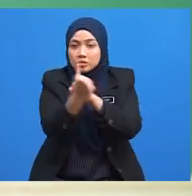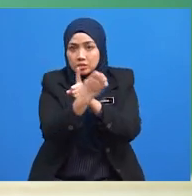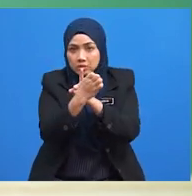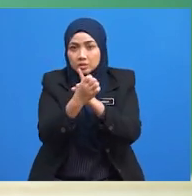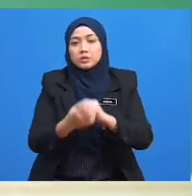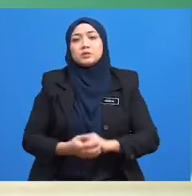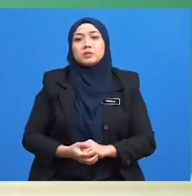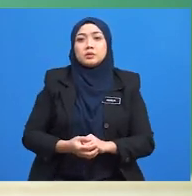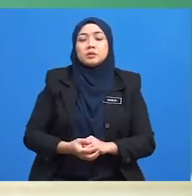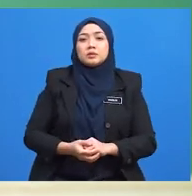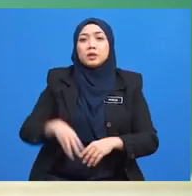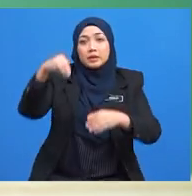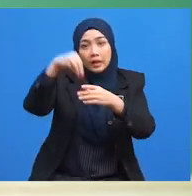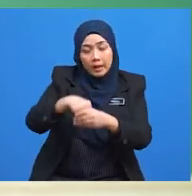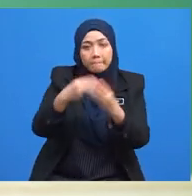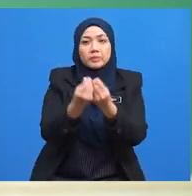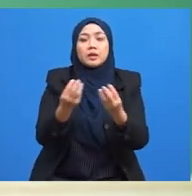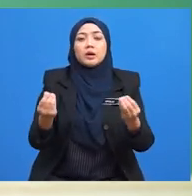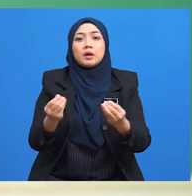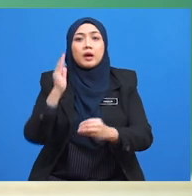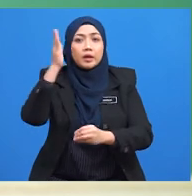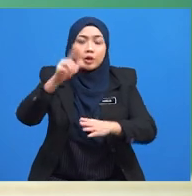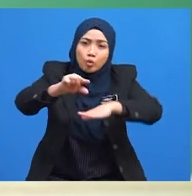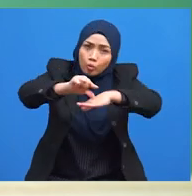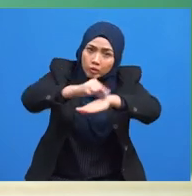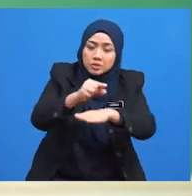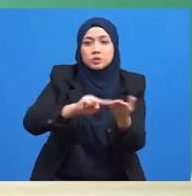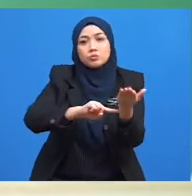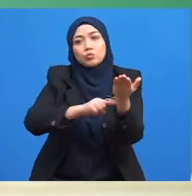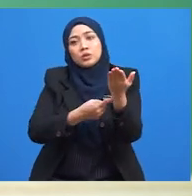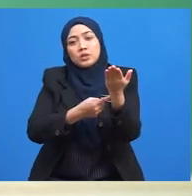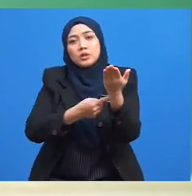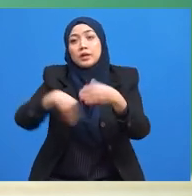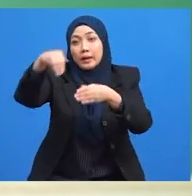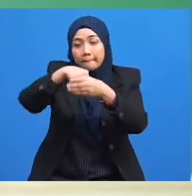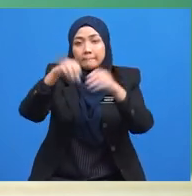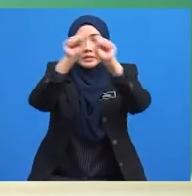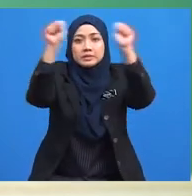akan digunakan semula oleh tumbuhan, iaitu sistem ekologi.